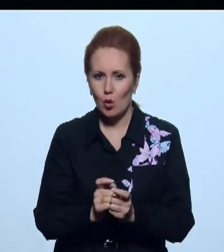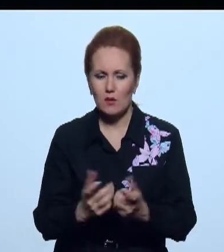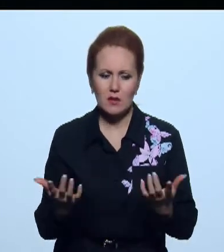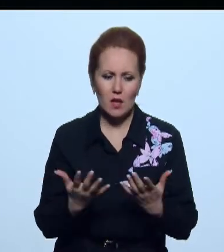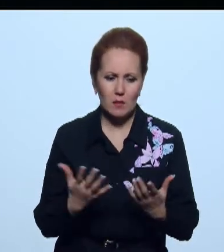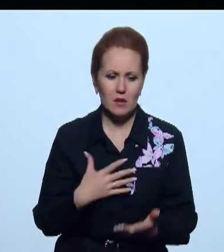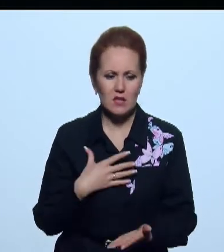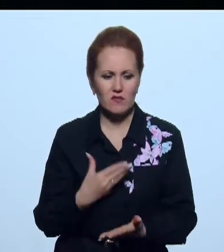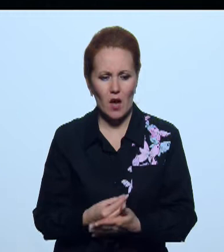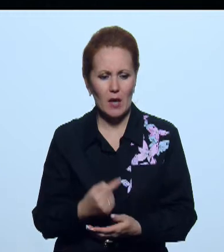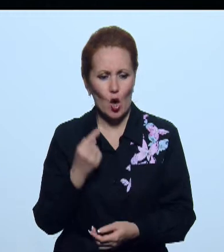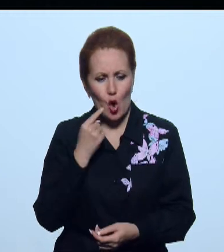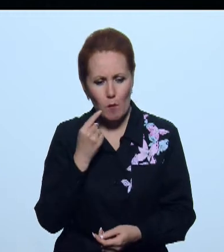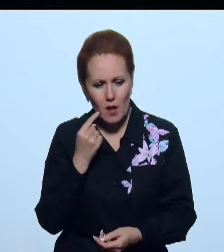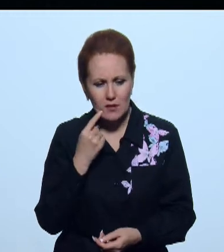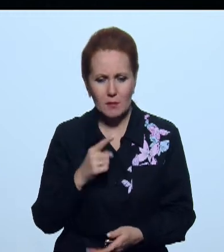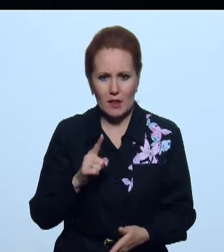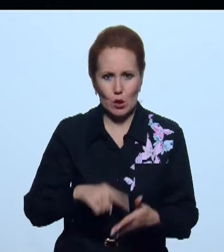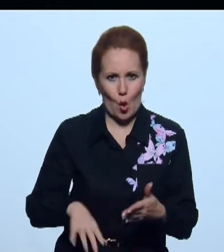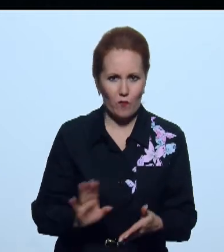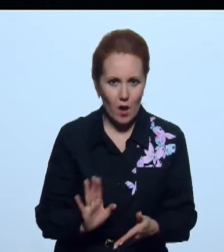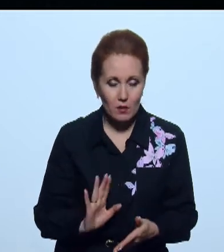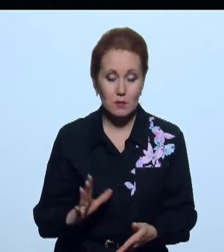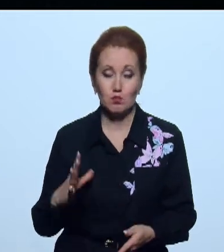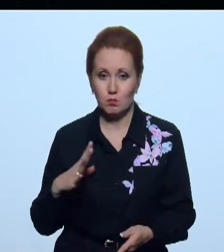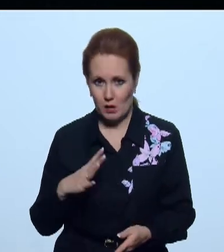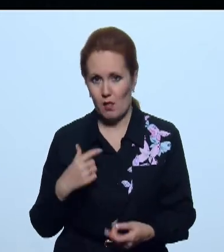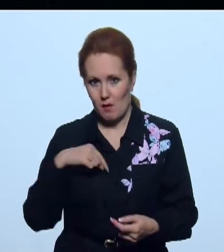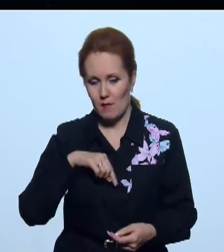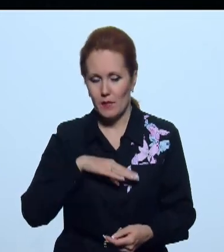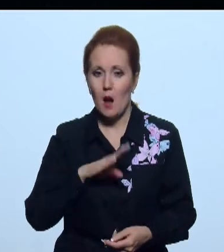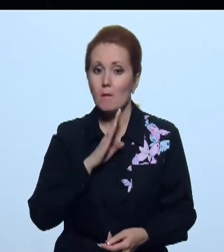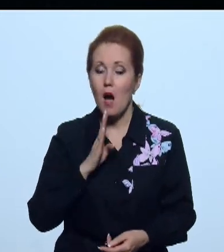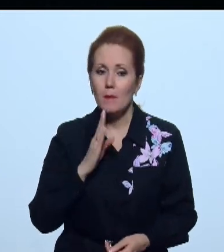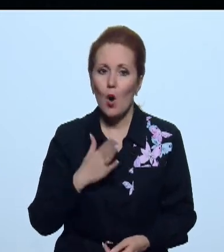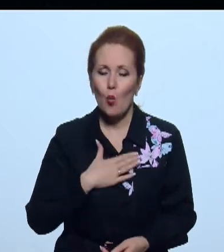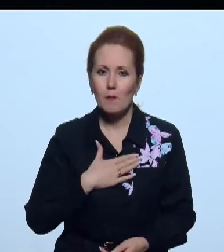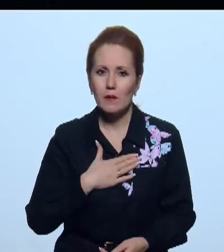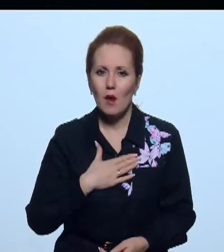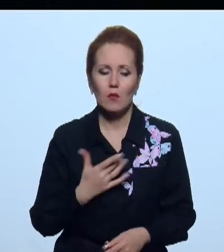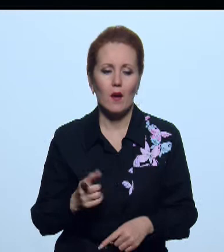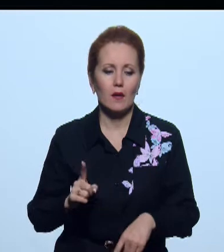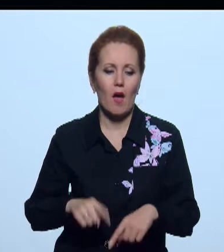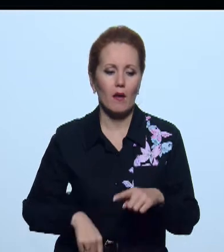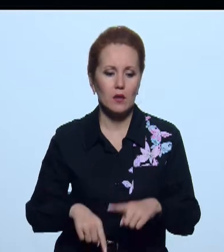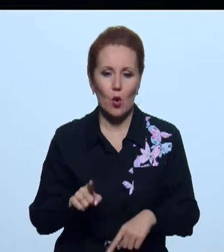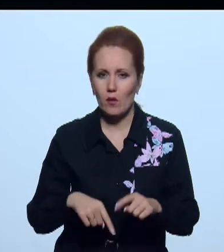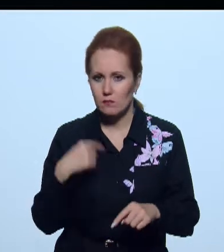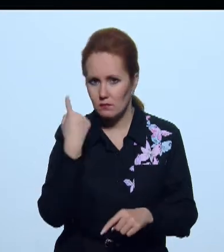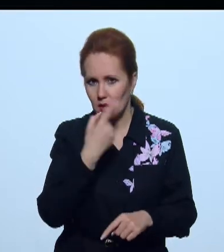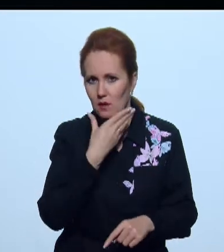какими-то своими с комплексами, с неуверенностью. Мама у меня редкой просто